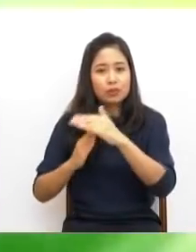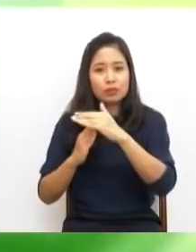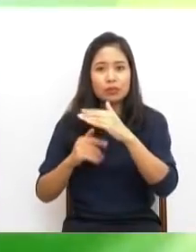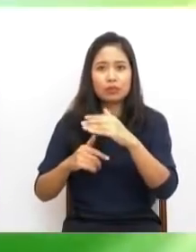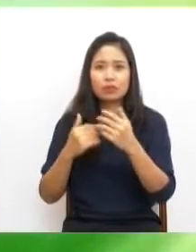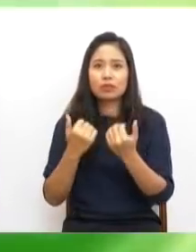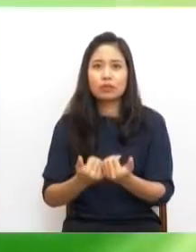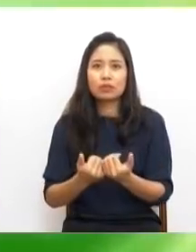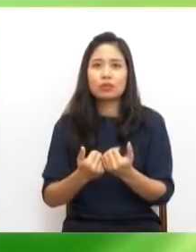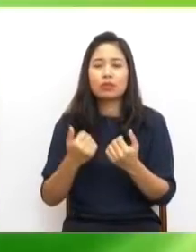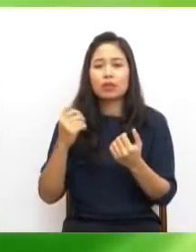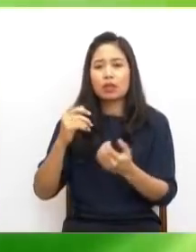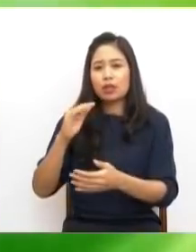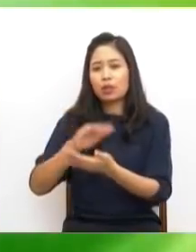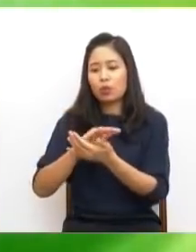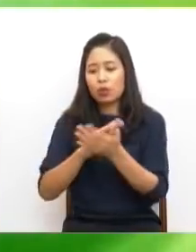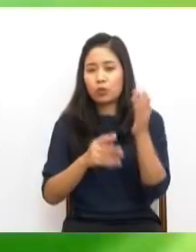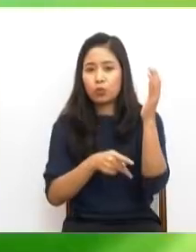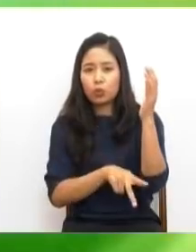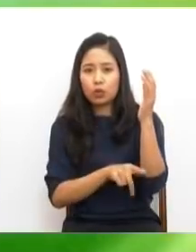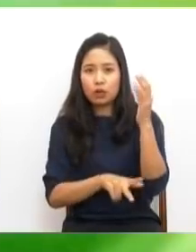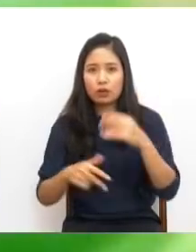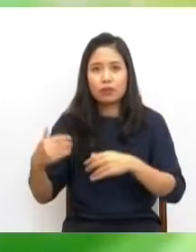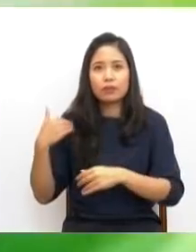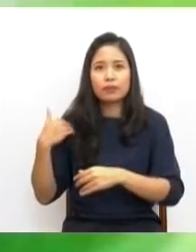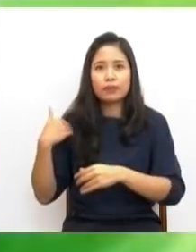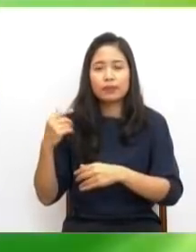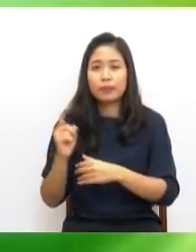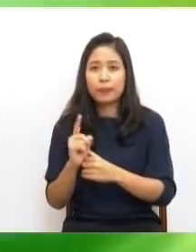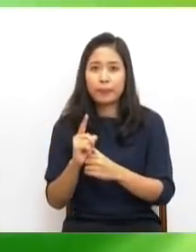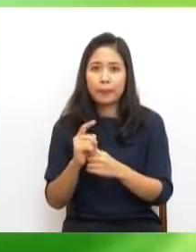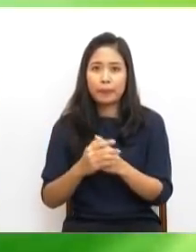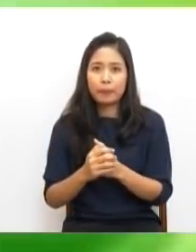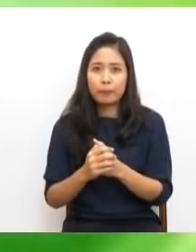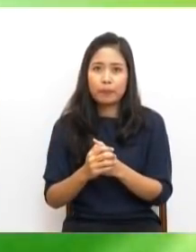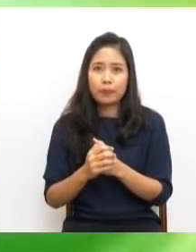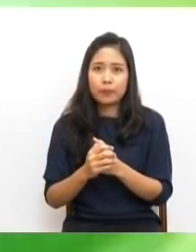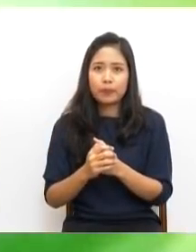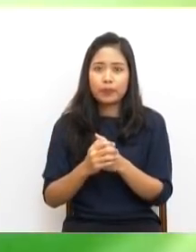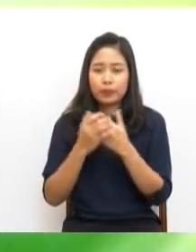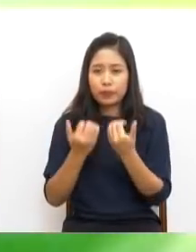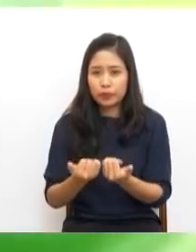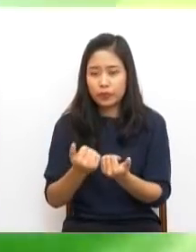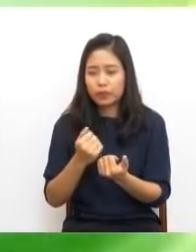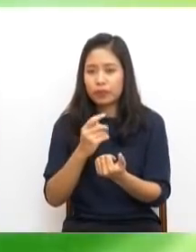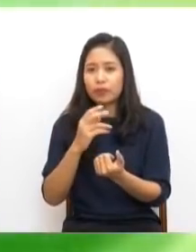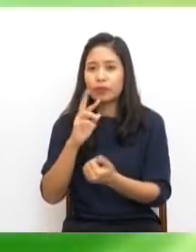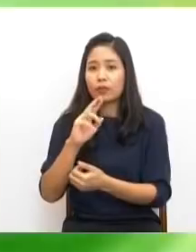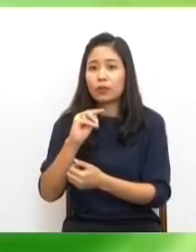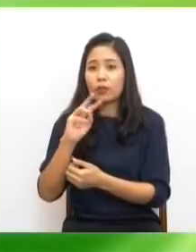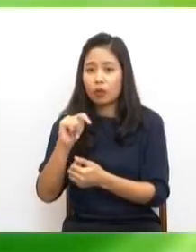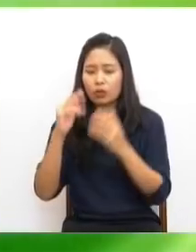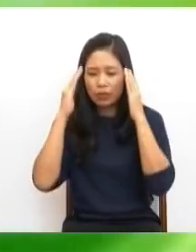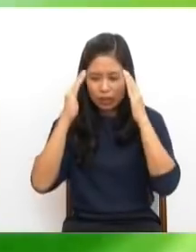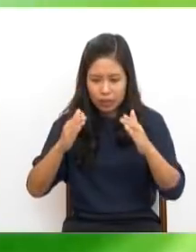าคนทางภูเก็ตนะครับถ้าได้ฟังแนวความคิดนี้นะครับแล้วท่านรัฐมนตรีเองท่านก็มีความมุ่งมั่นตั้งใจ